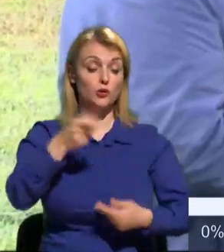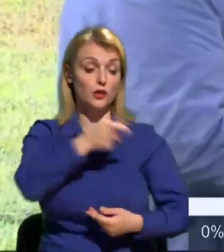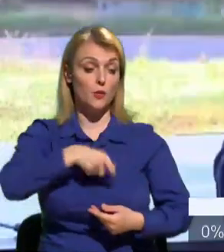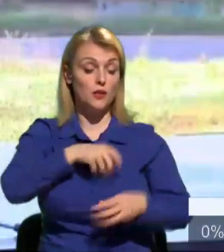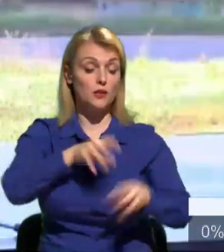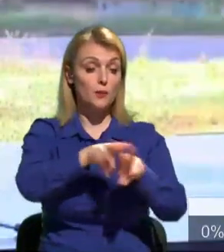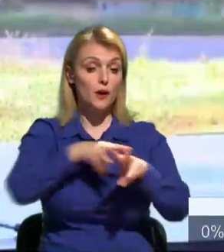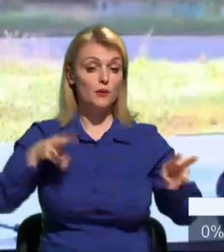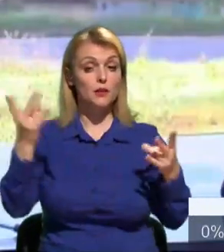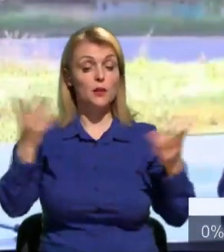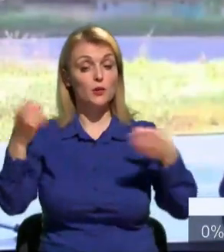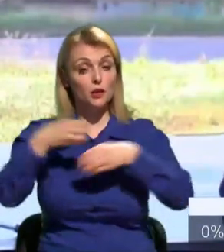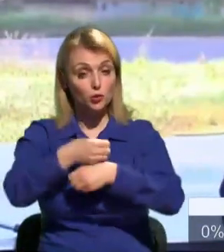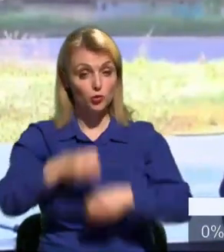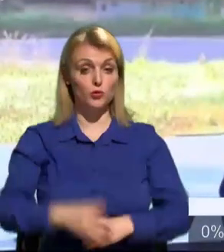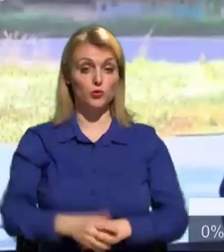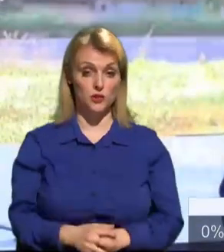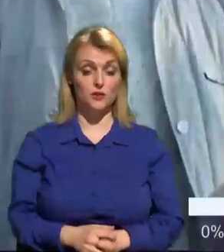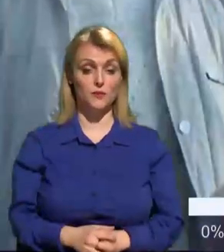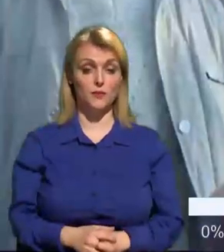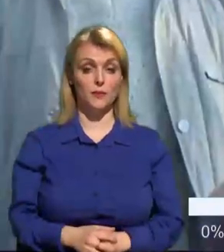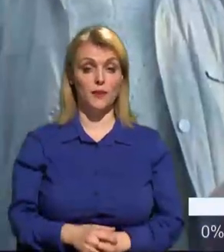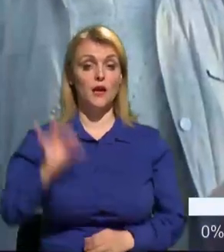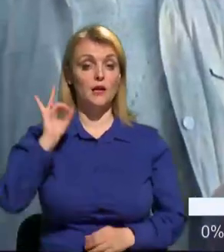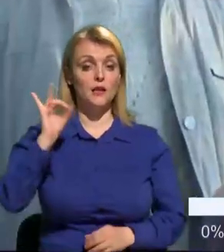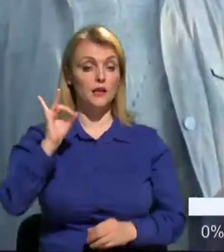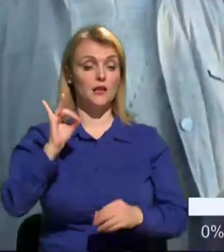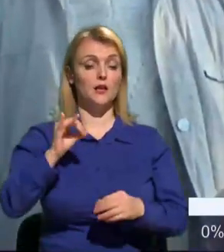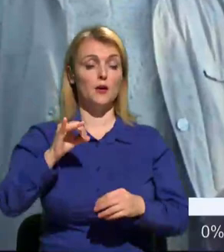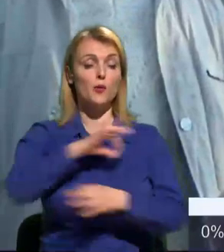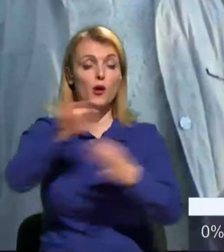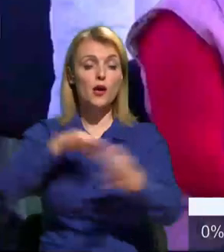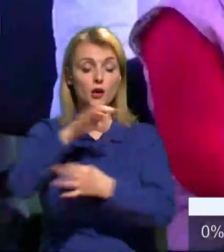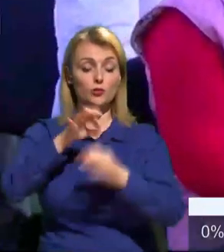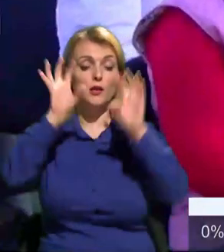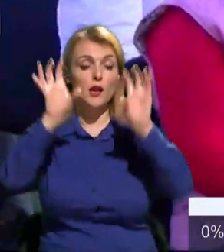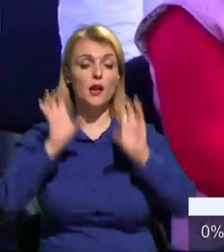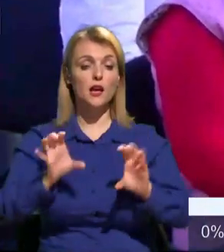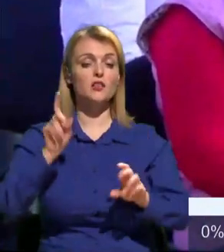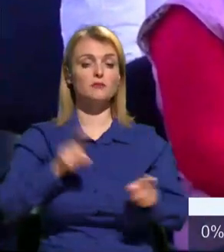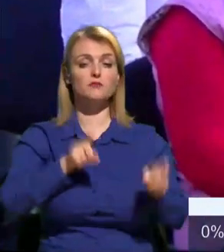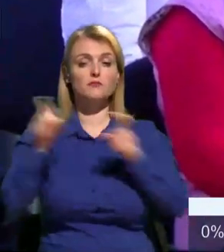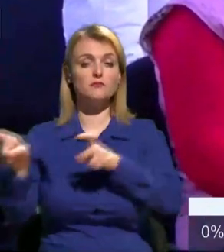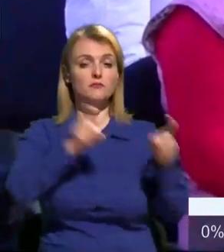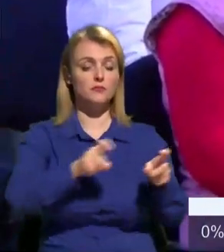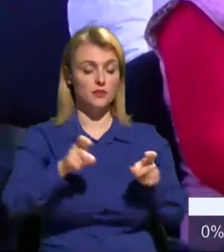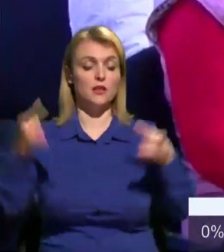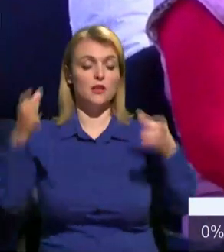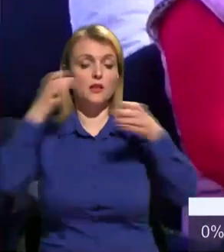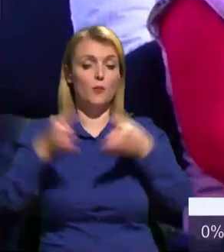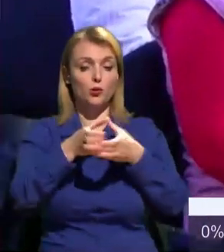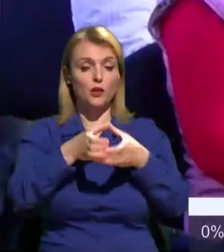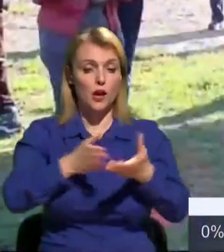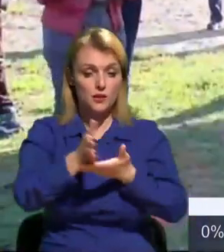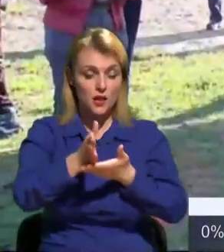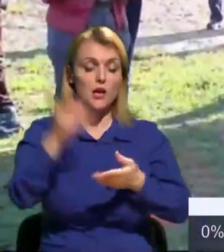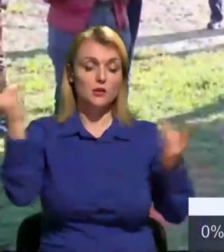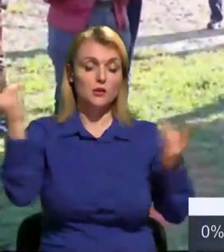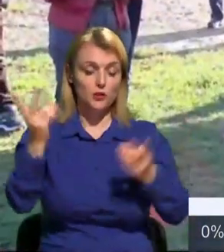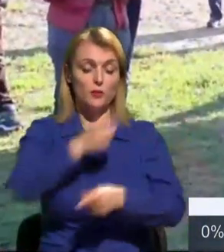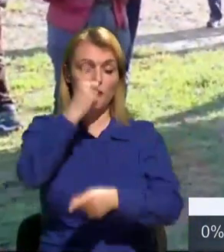Parlament trebuie redus, iar traseismul politic interzis. Igor Dodon mai spune că Republica Moldova trebuie să promoveze o politică